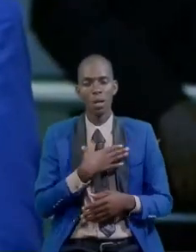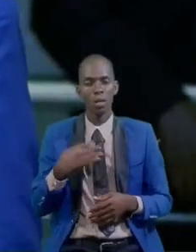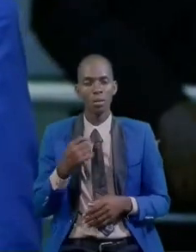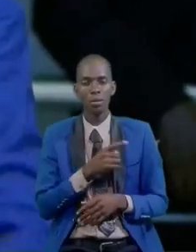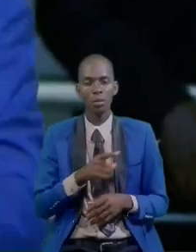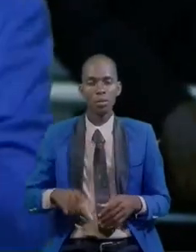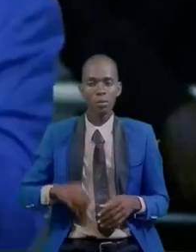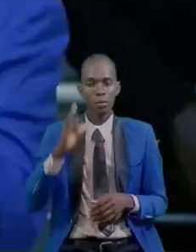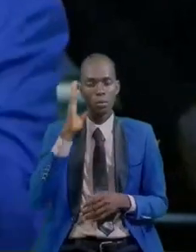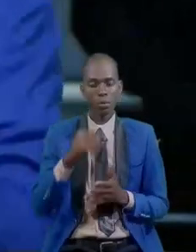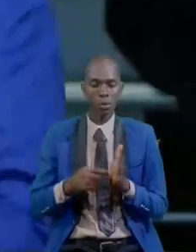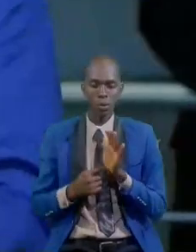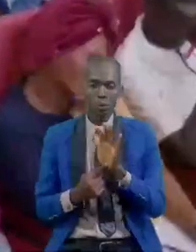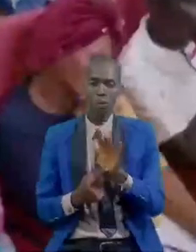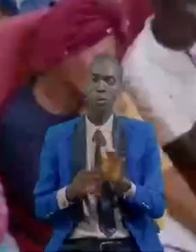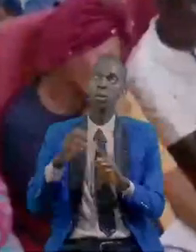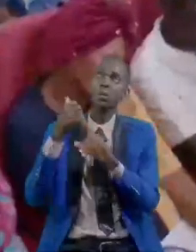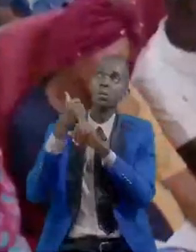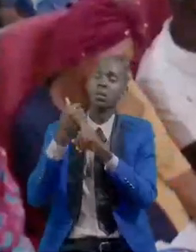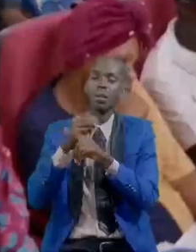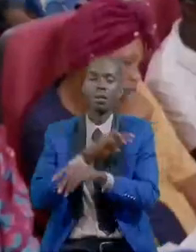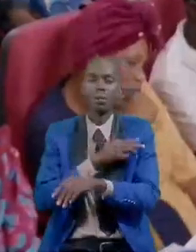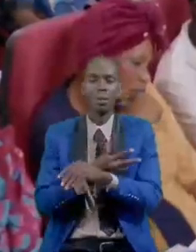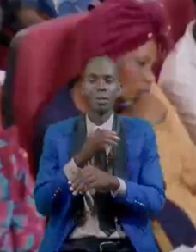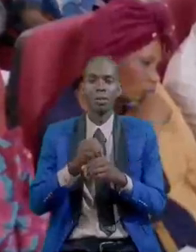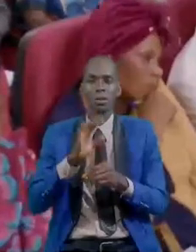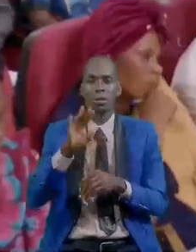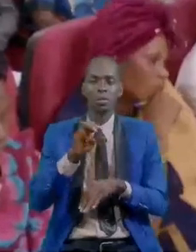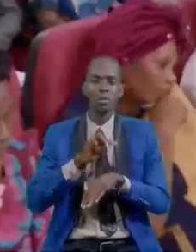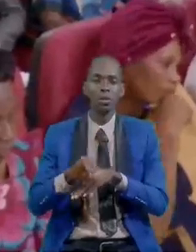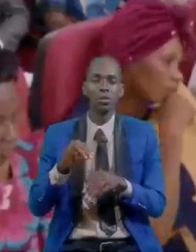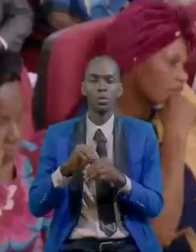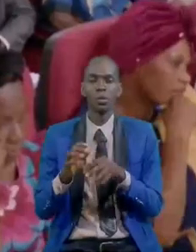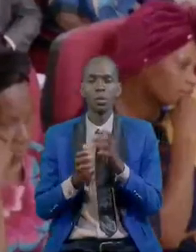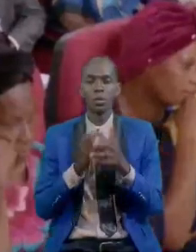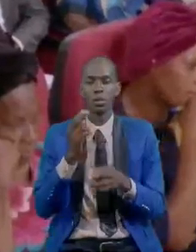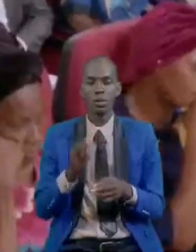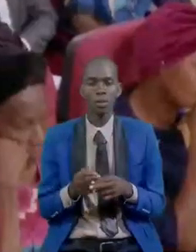Et le Seigneur se manifestera puissamment dans ton ministère au nom de Jésus.